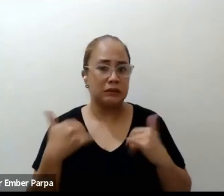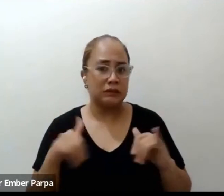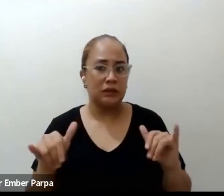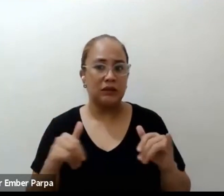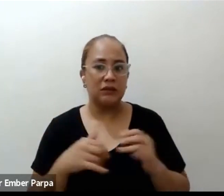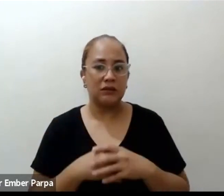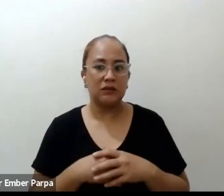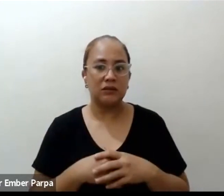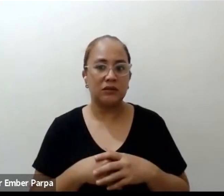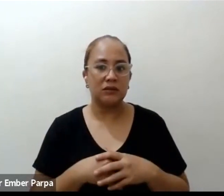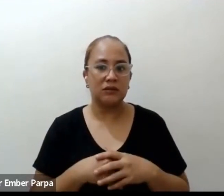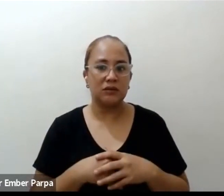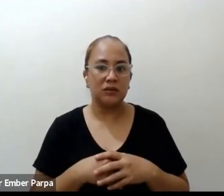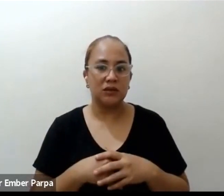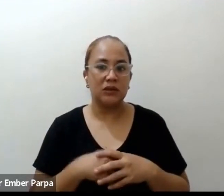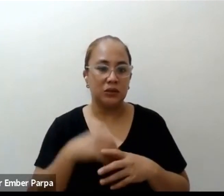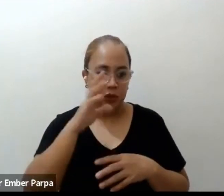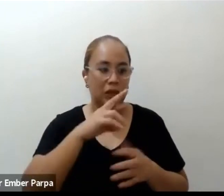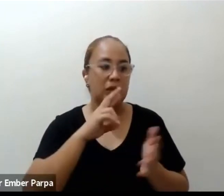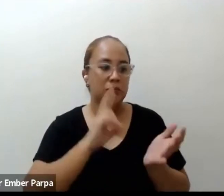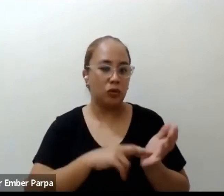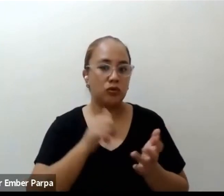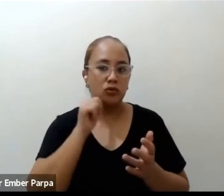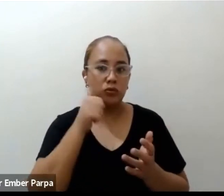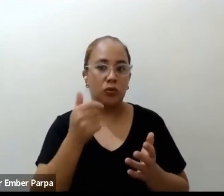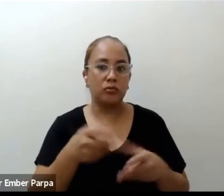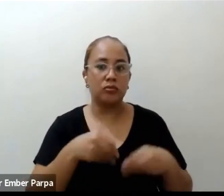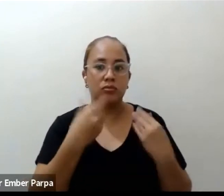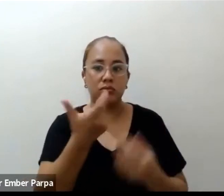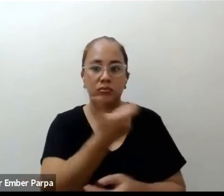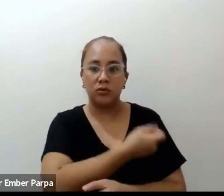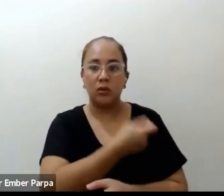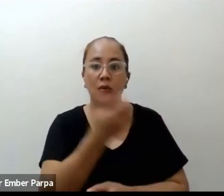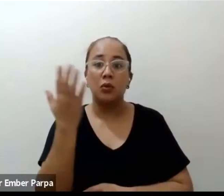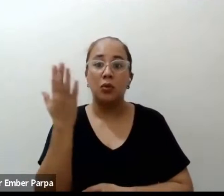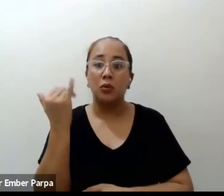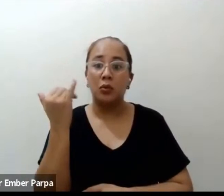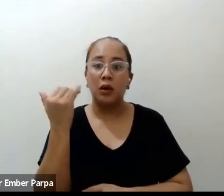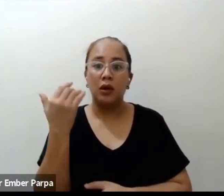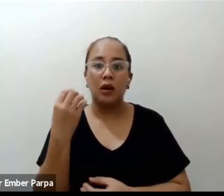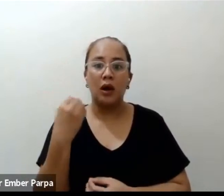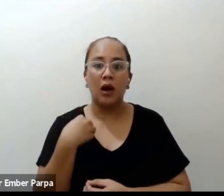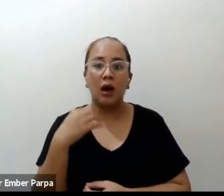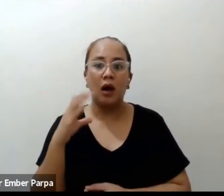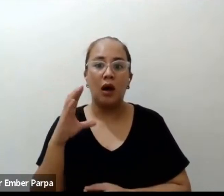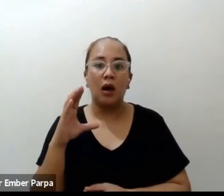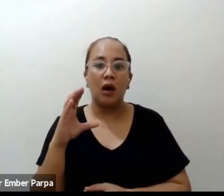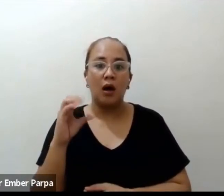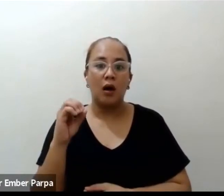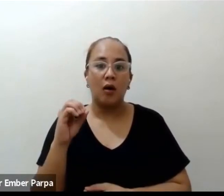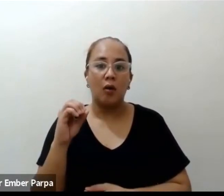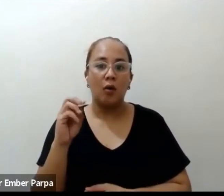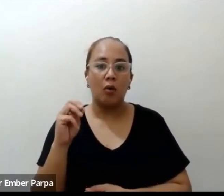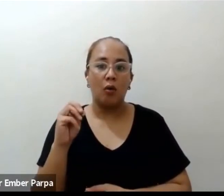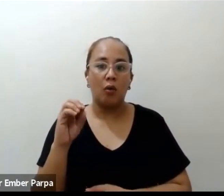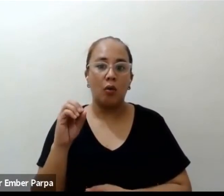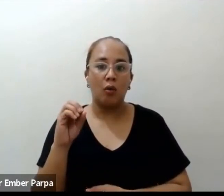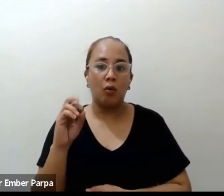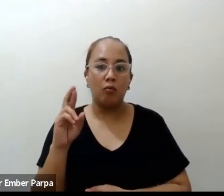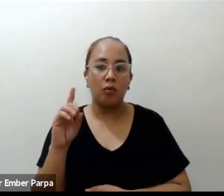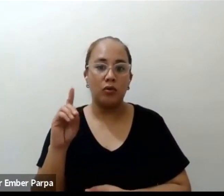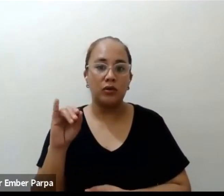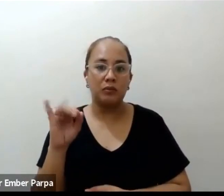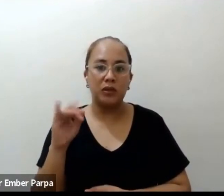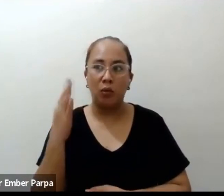Sabi ng tao, "Report kayo bukas, no? Bibigyan ka ng bakuna kasi sir, may morbidity kayo. Ang taba-taba